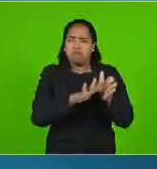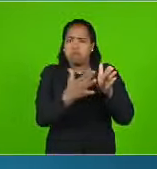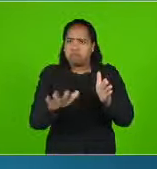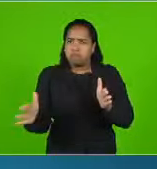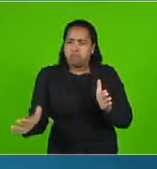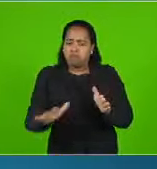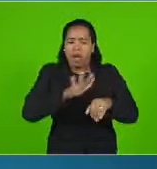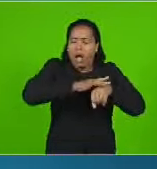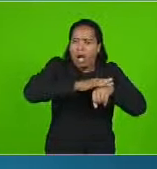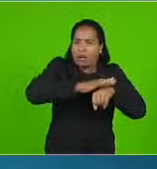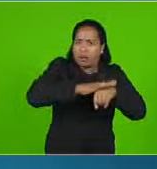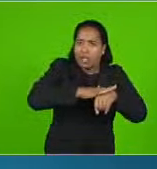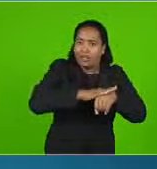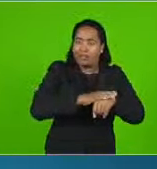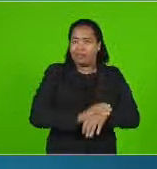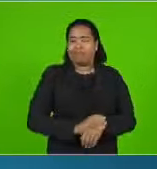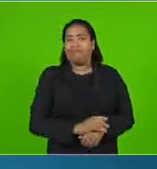Смотрите, что написано